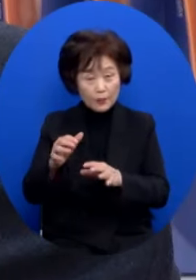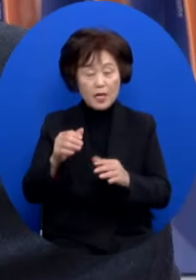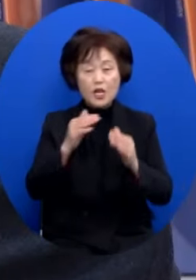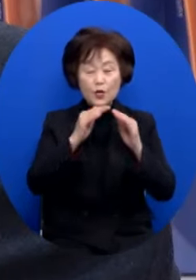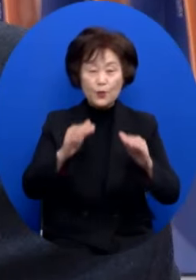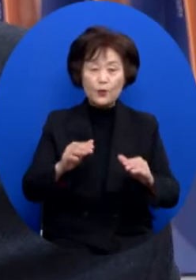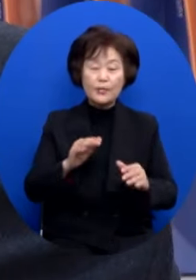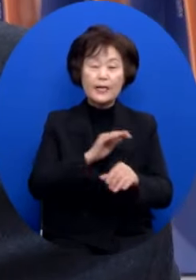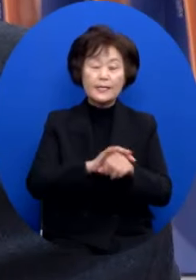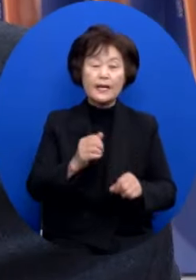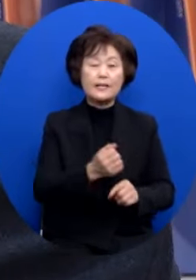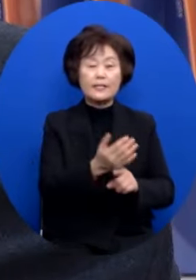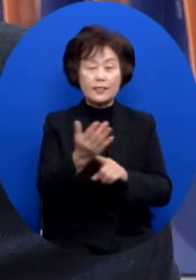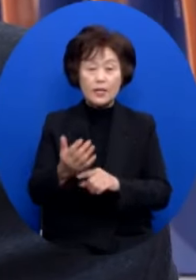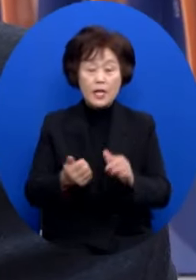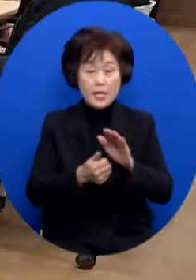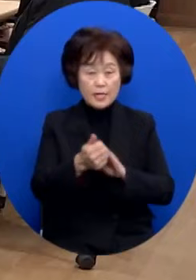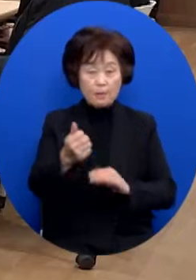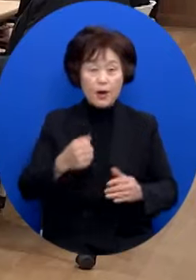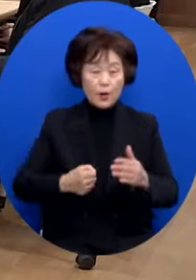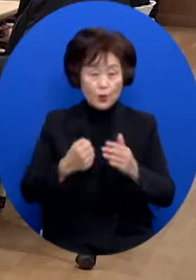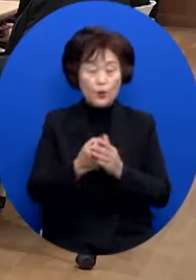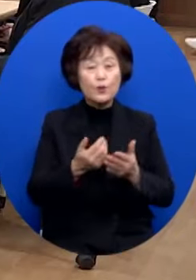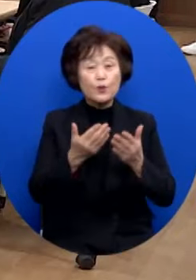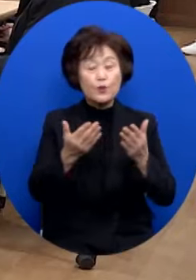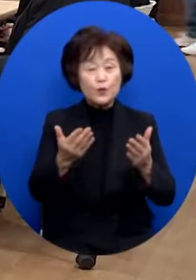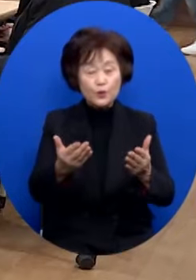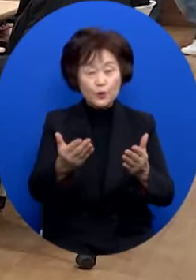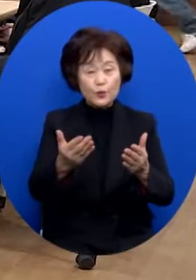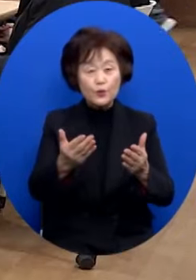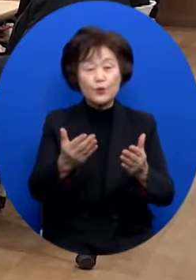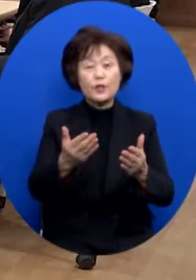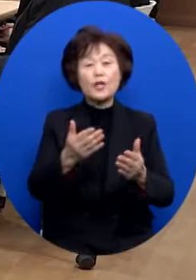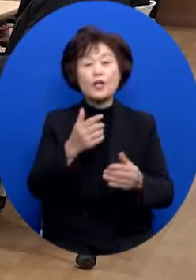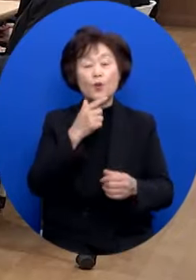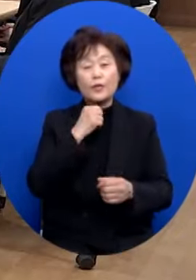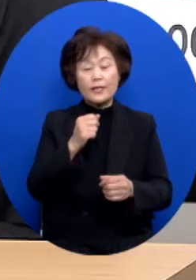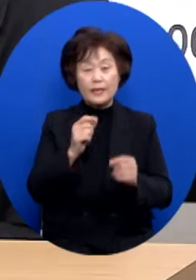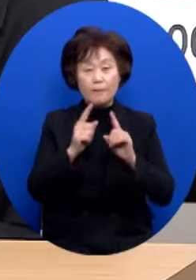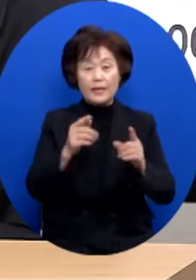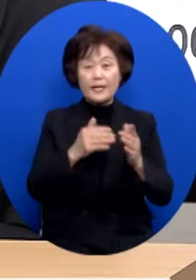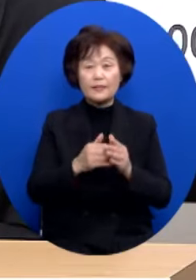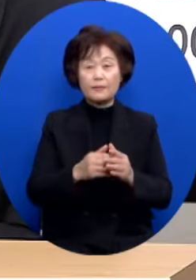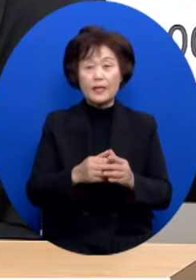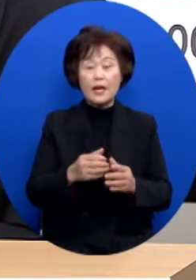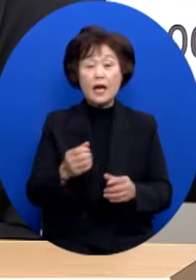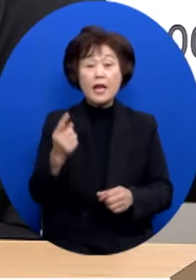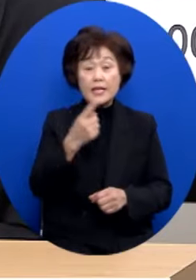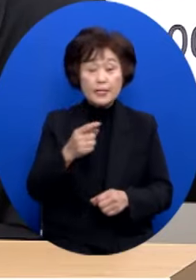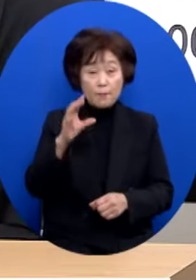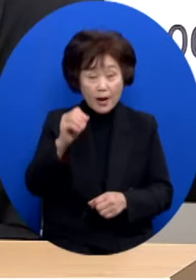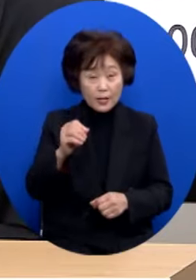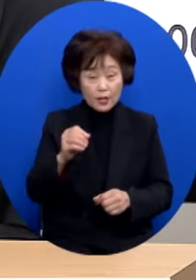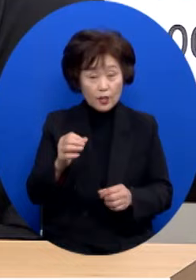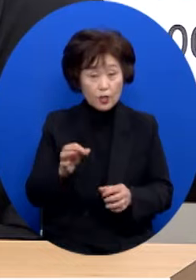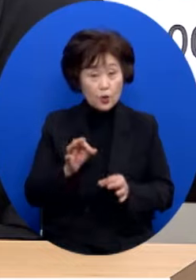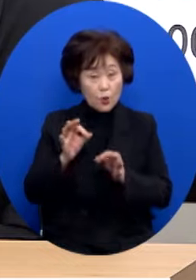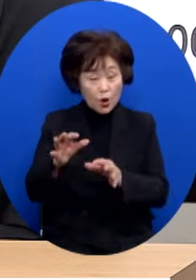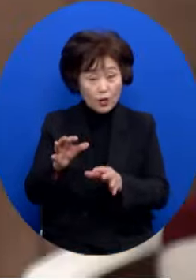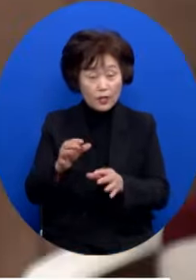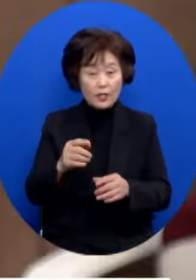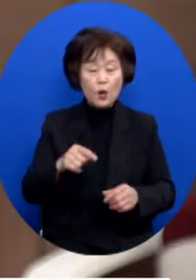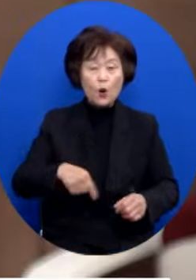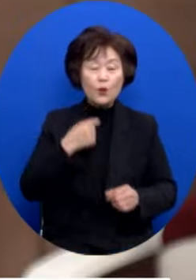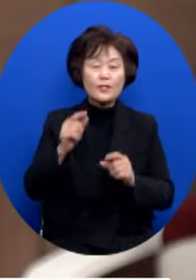전달돼 희망과 용기를 주는 계기가 되길 소망한다고 전했습니다. 전달된 후원금 1,000만 원은 독거노인 등